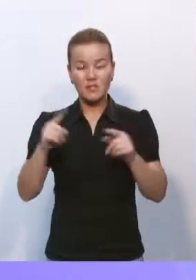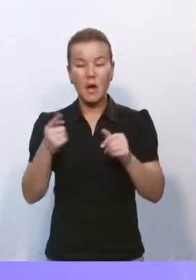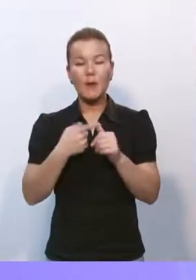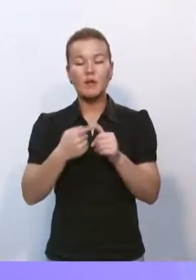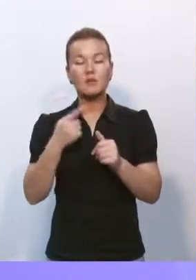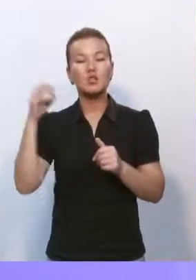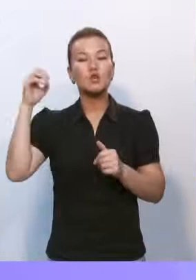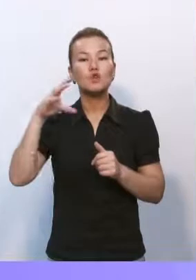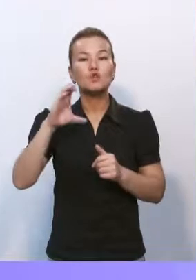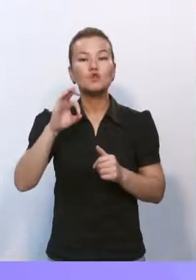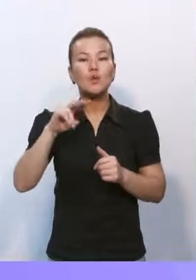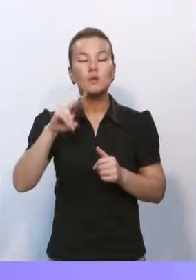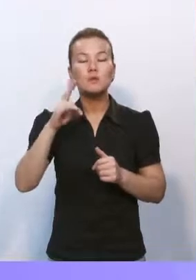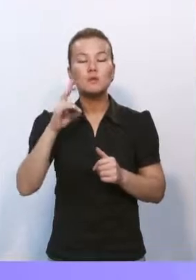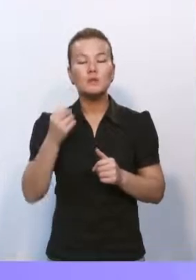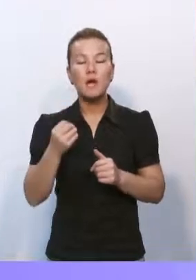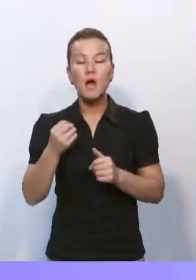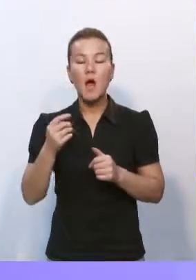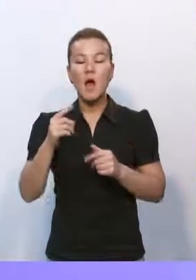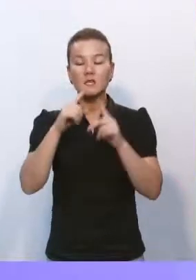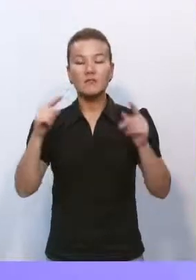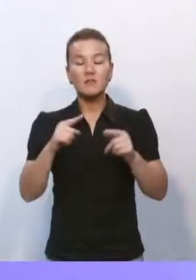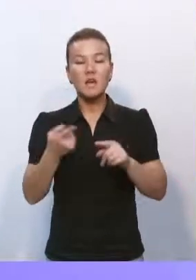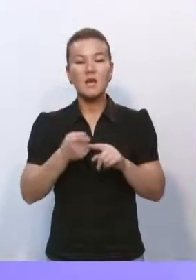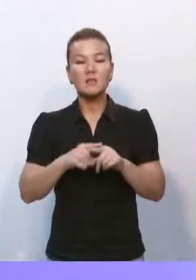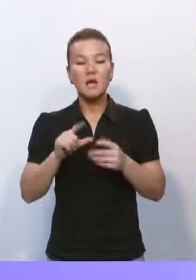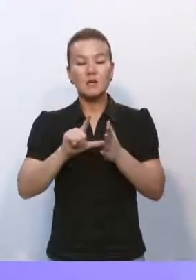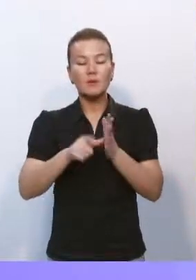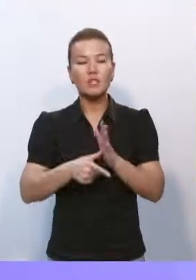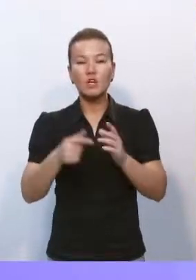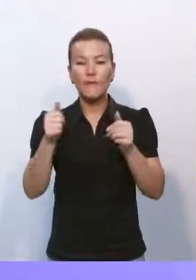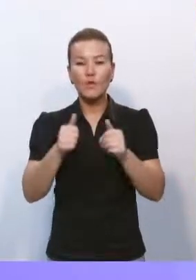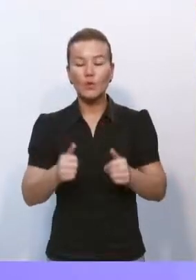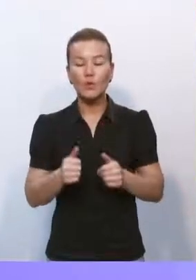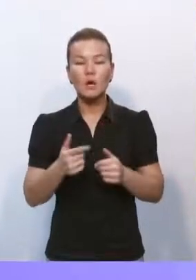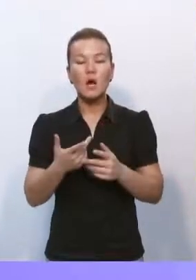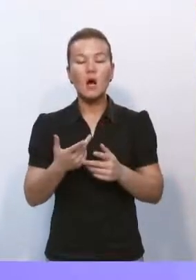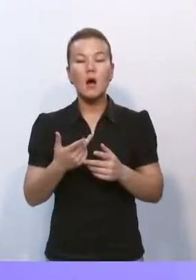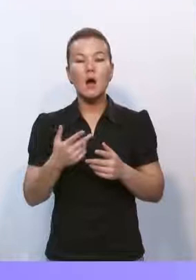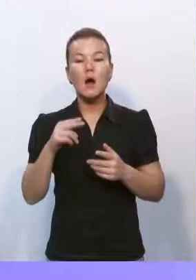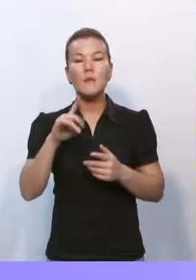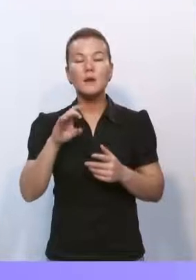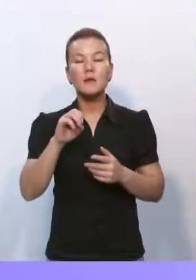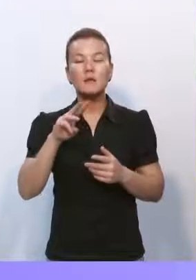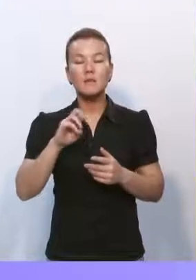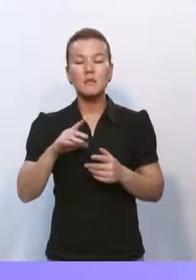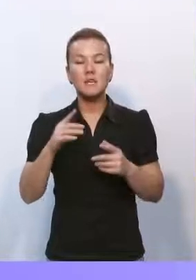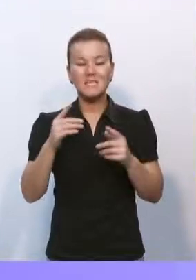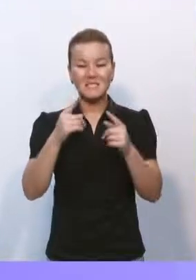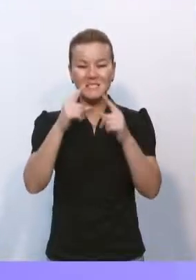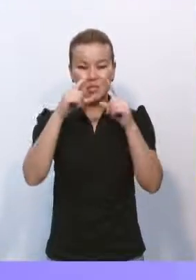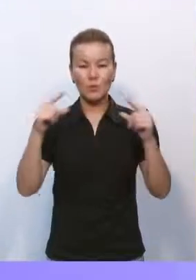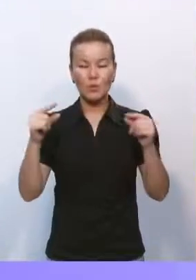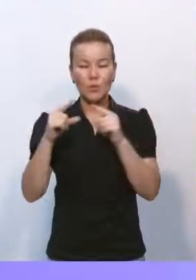Звезда – это геометрическая фигура, предмет с треугольными выступами